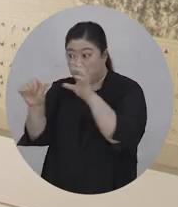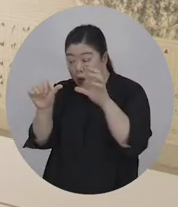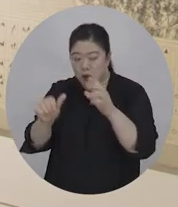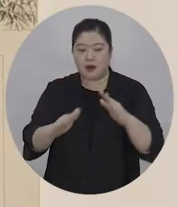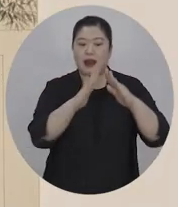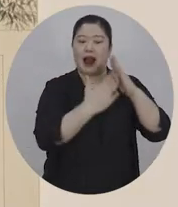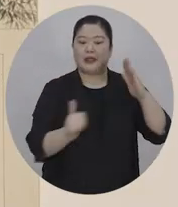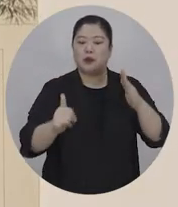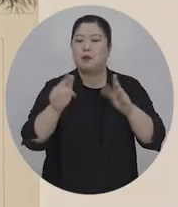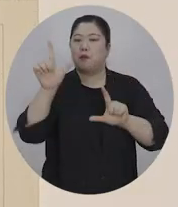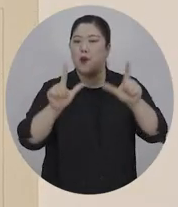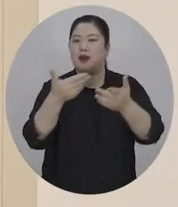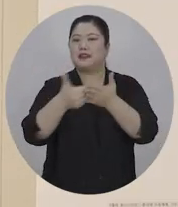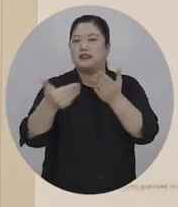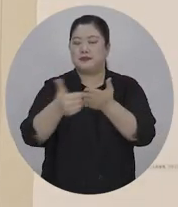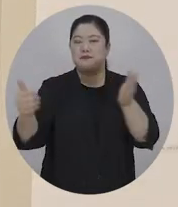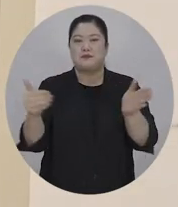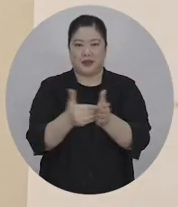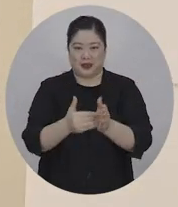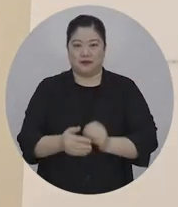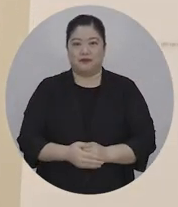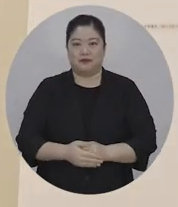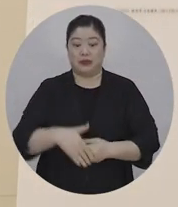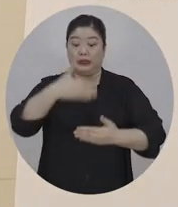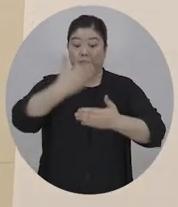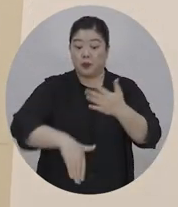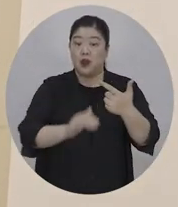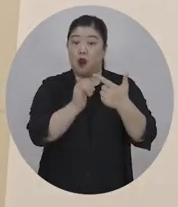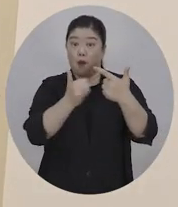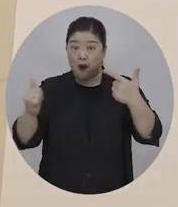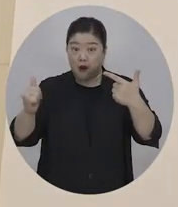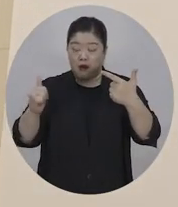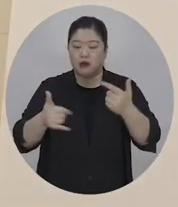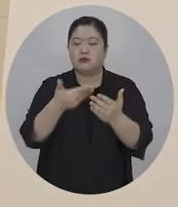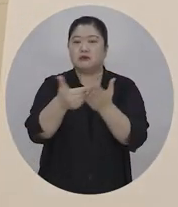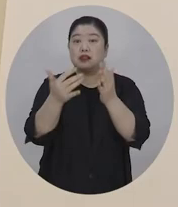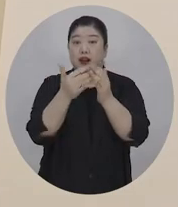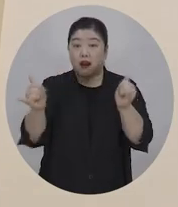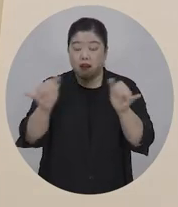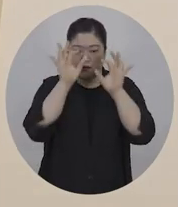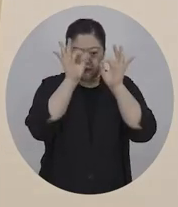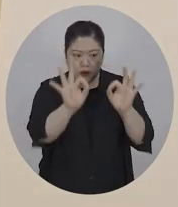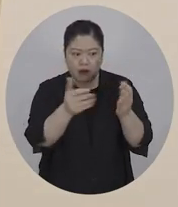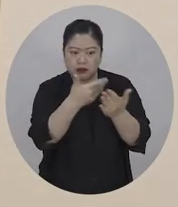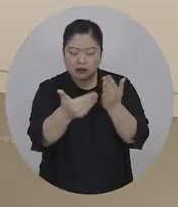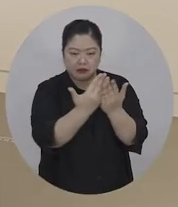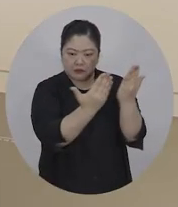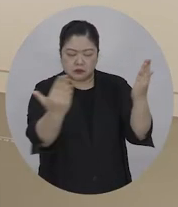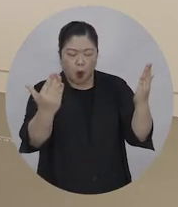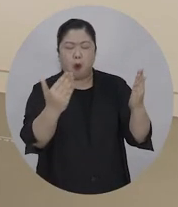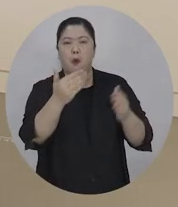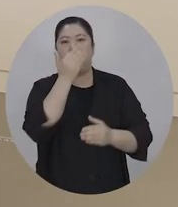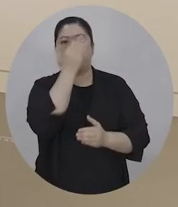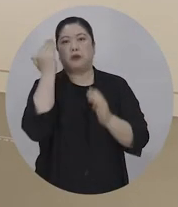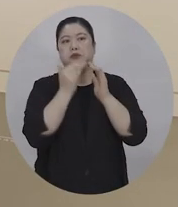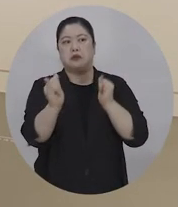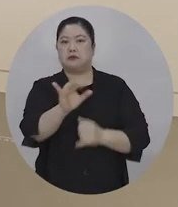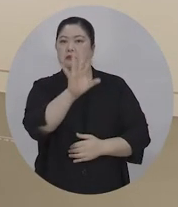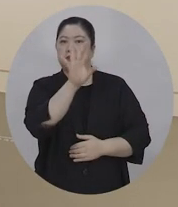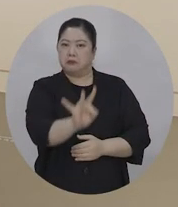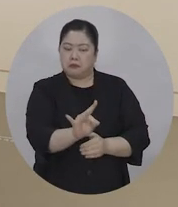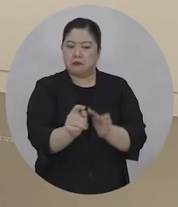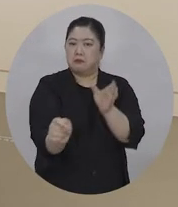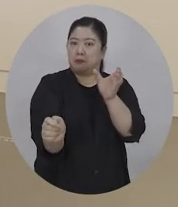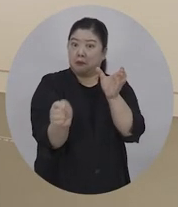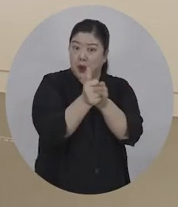스토리를 풀어 내고 있습니다 이외에 선정된 6명의 작가들의 작품들도 젊은 패기와 측 1 감성으로